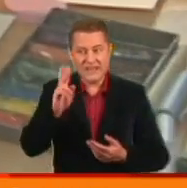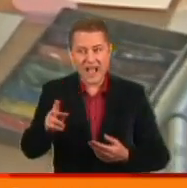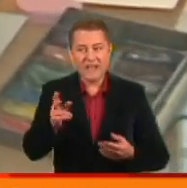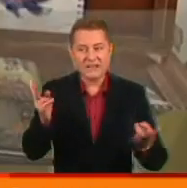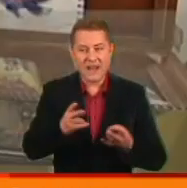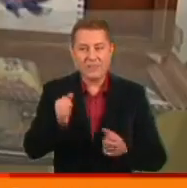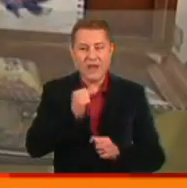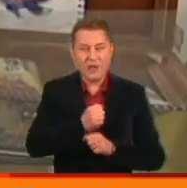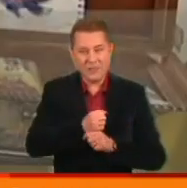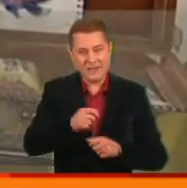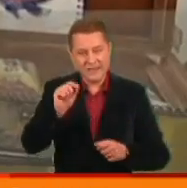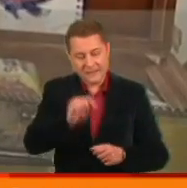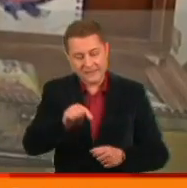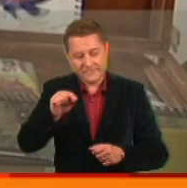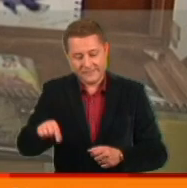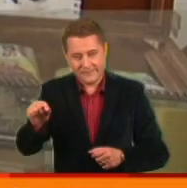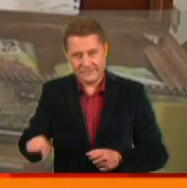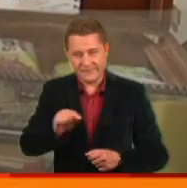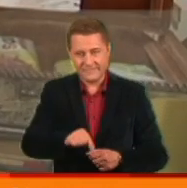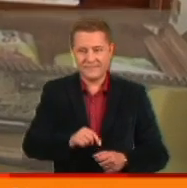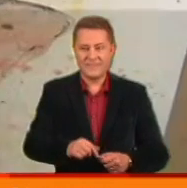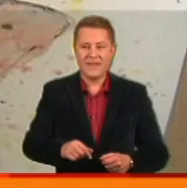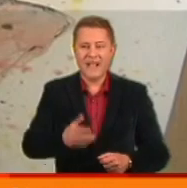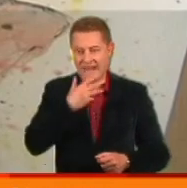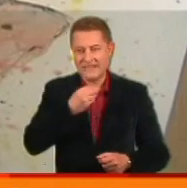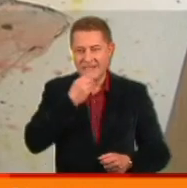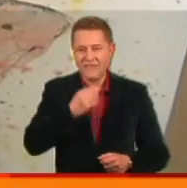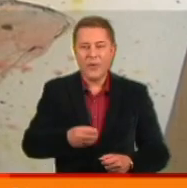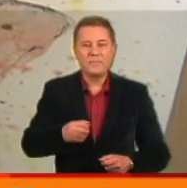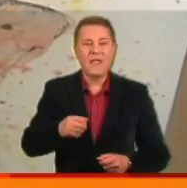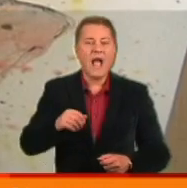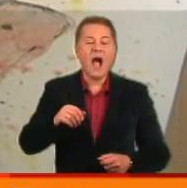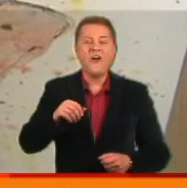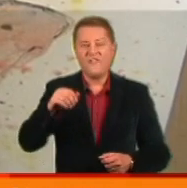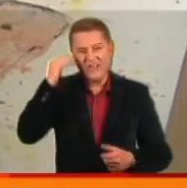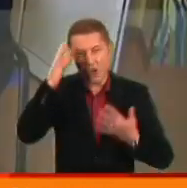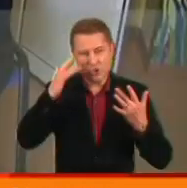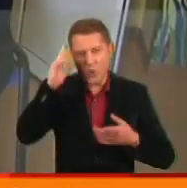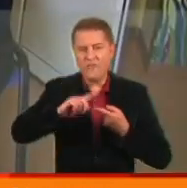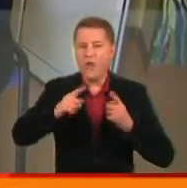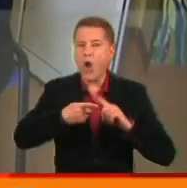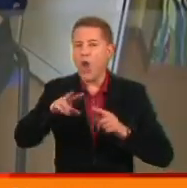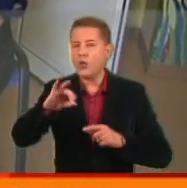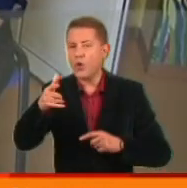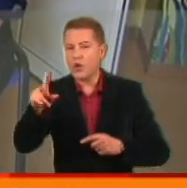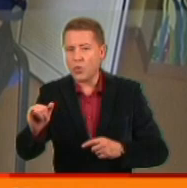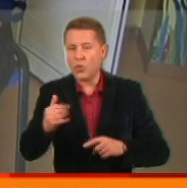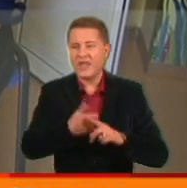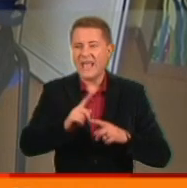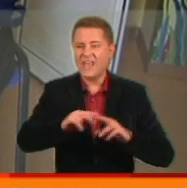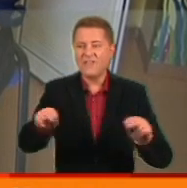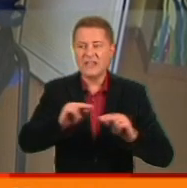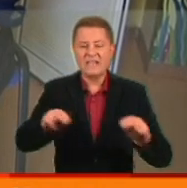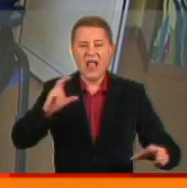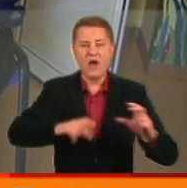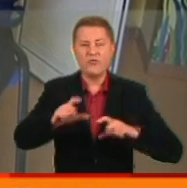дивись. Так намалювання. Підліткам філософію і логіку, які вона колись викладала в університеті. Проте